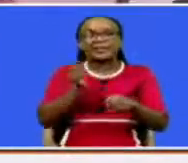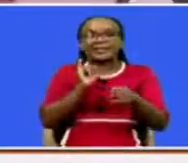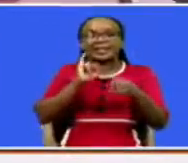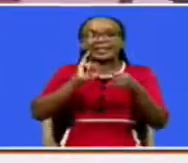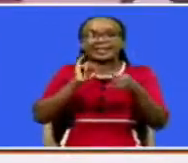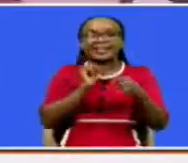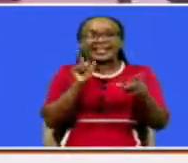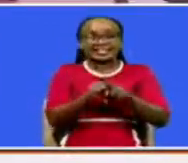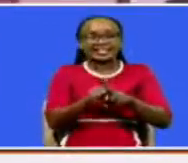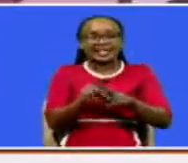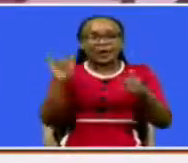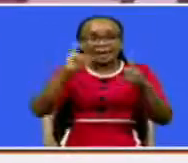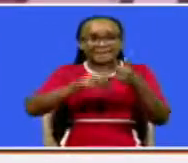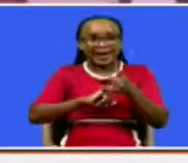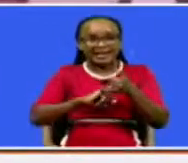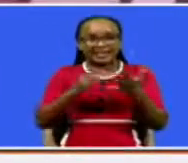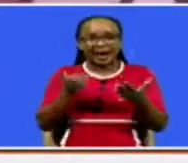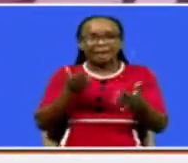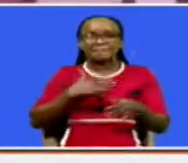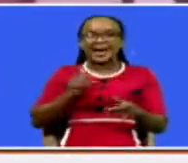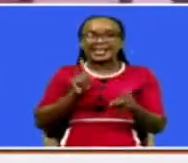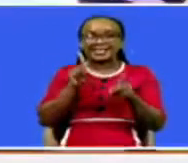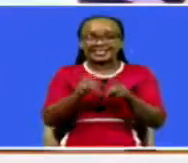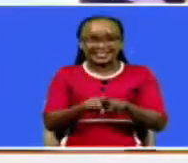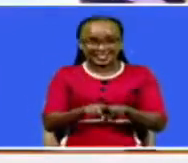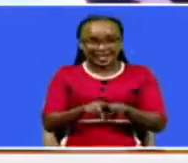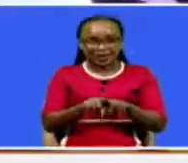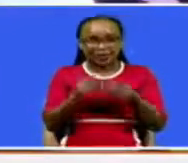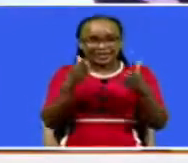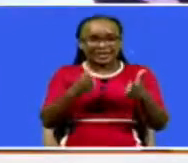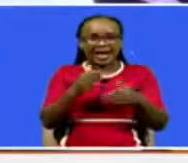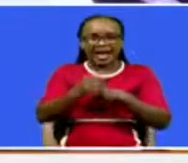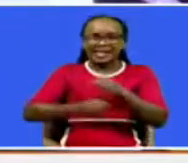married. Sasa dada yangu tulikuwa na yeye